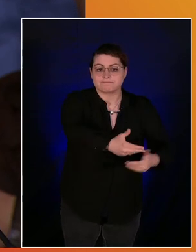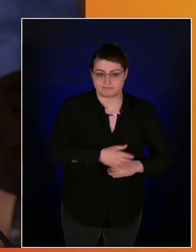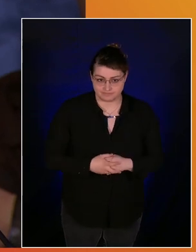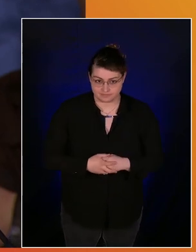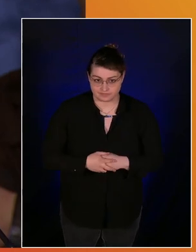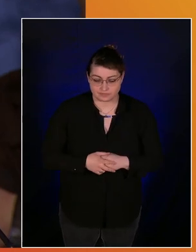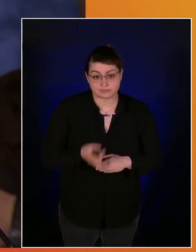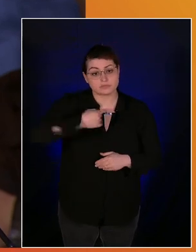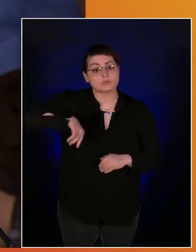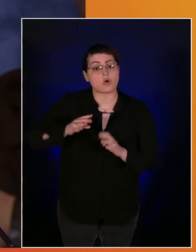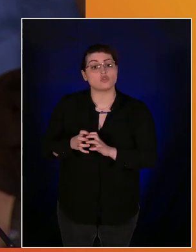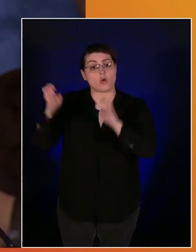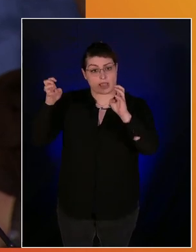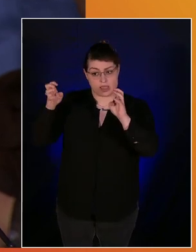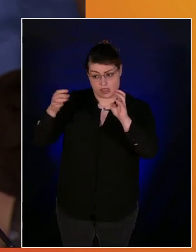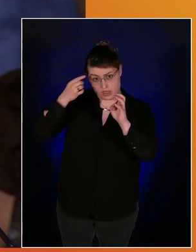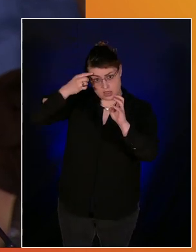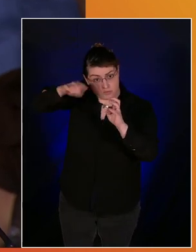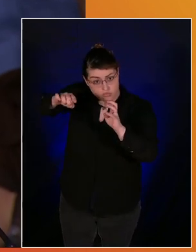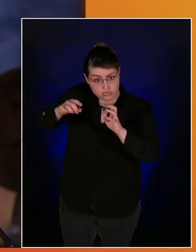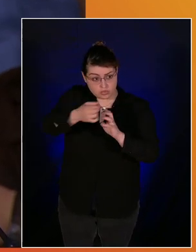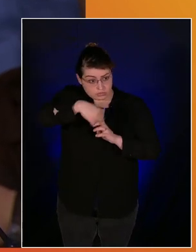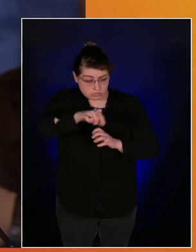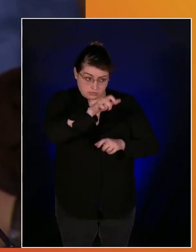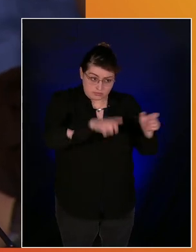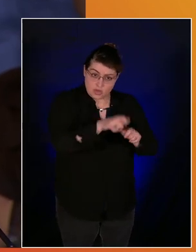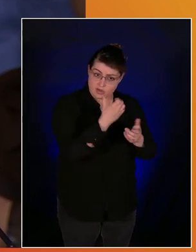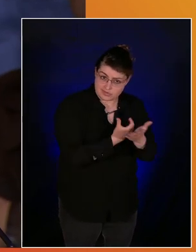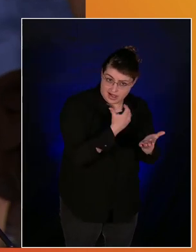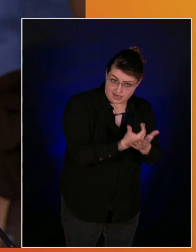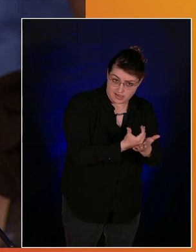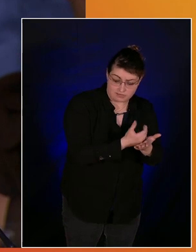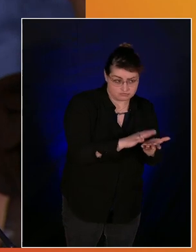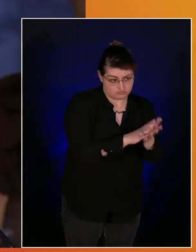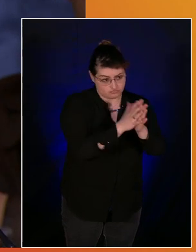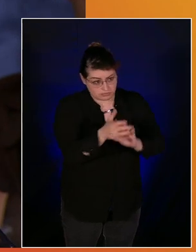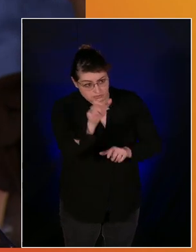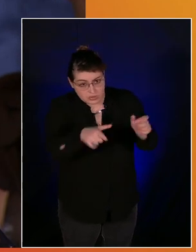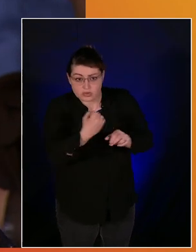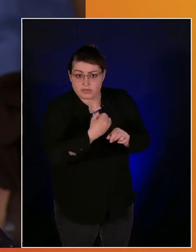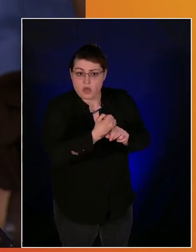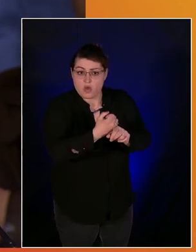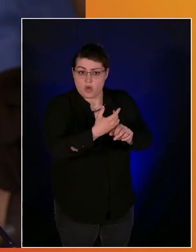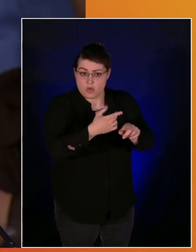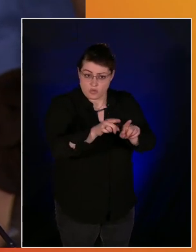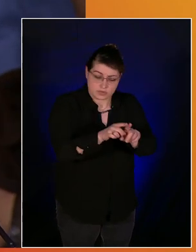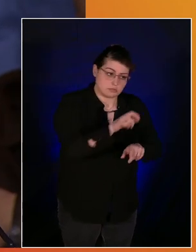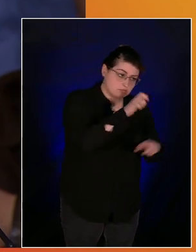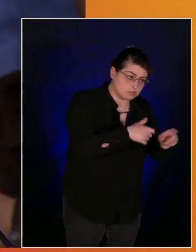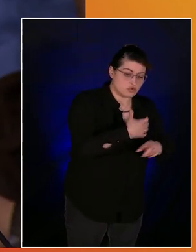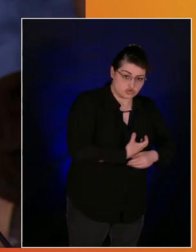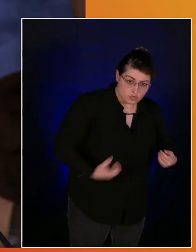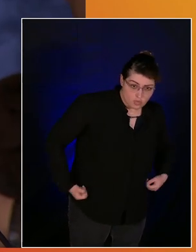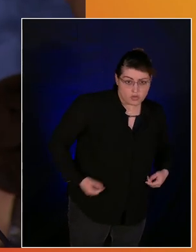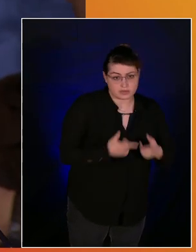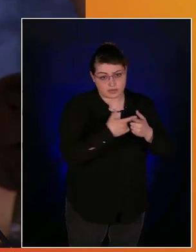Notre congrès, il va permettre un déploiement vers l'ensemble du salariat, vers l'ensemble des travailleurs, des chômeurs aux travailleurs et travailleuses